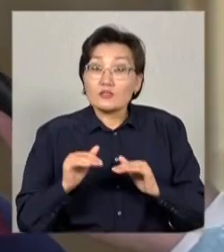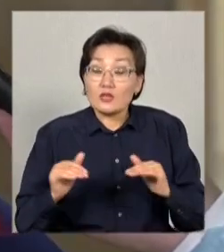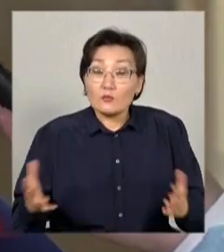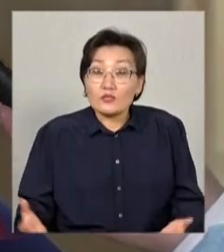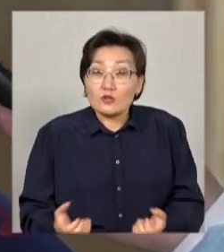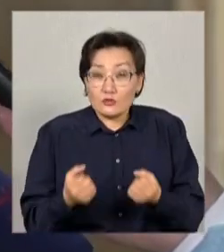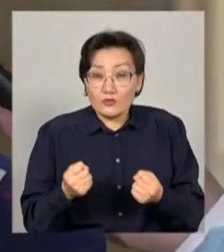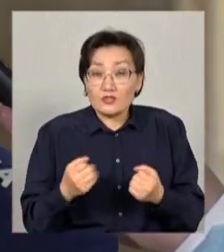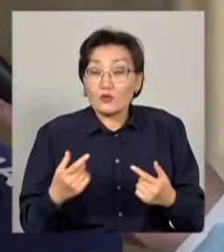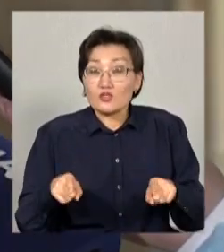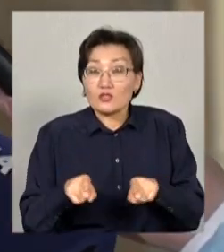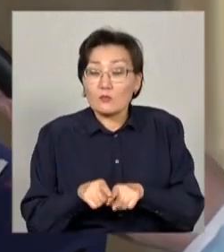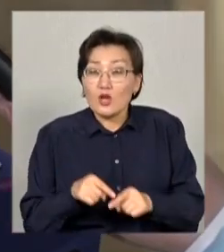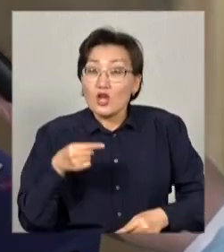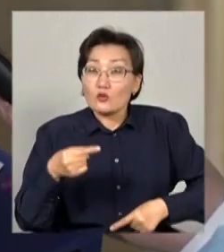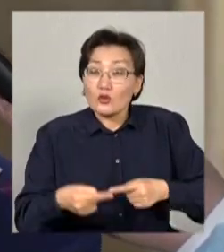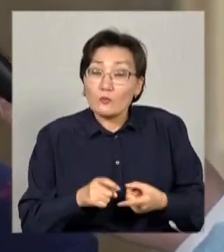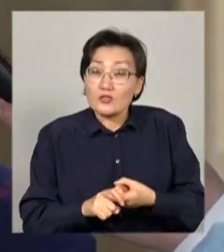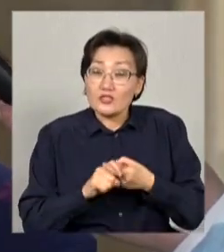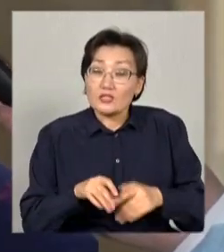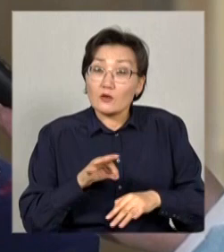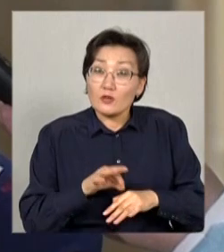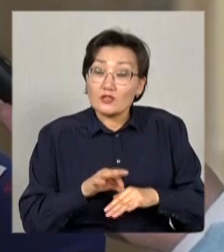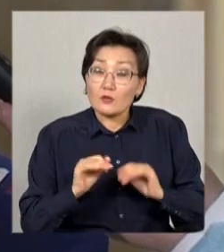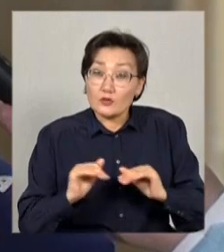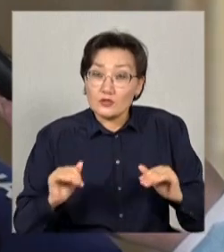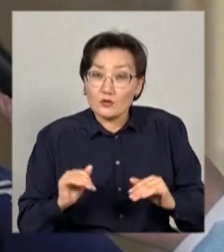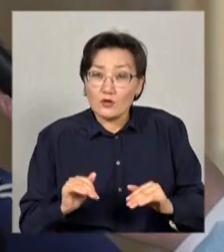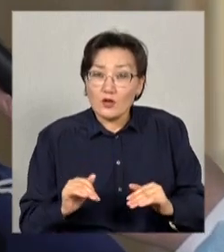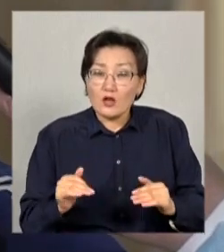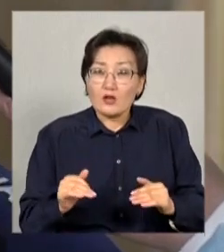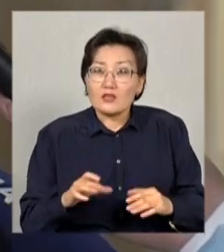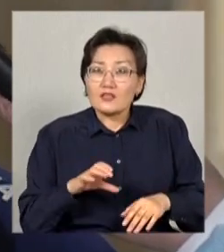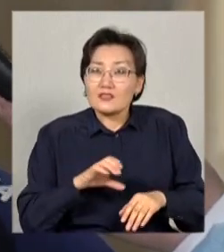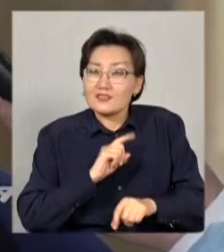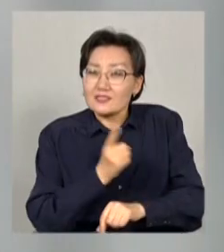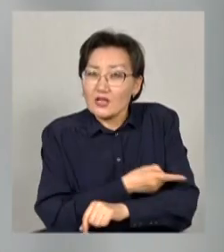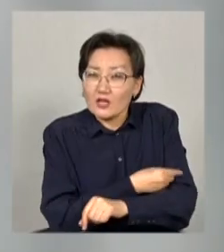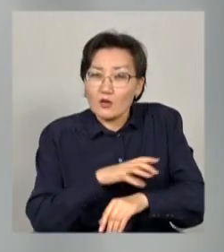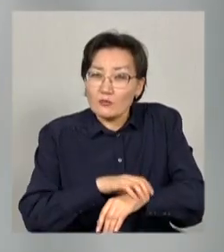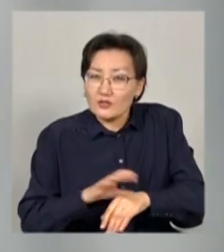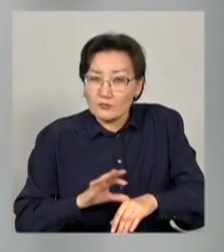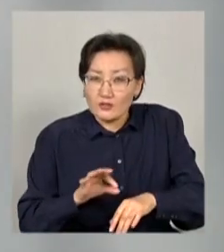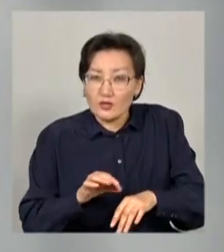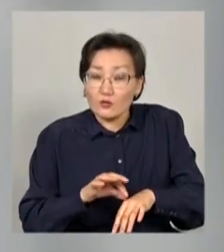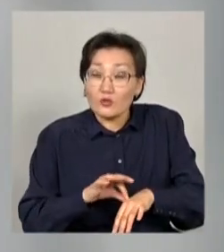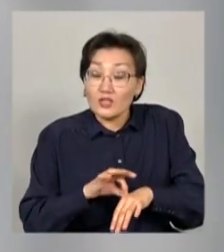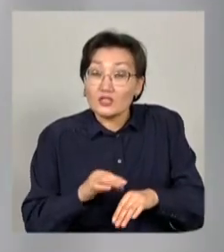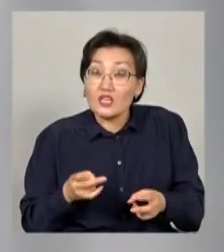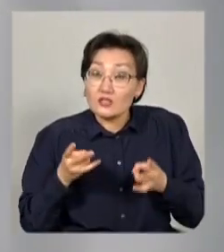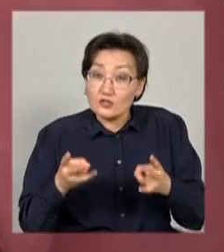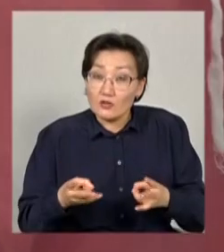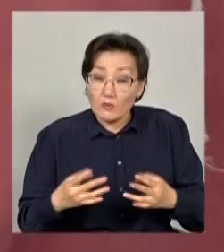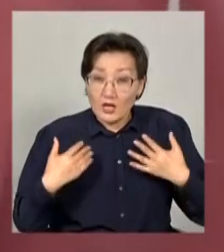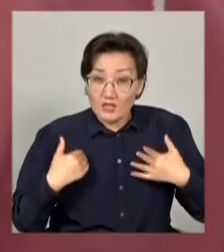тұрғыза саламыз ғой. Ал бұл генетикалық ауруға шалдыққан бүлдіршіндерді қаттырақ ұстауға болмайды. Өйткені терісі сыпырылып түсіп қалады. Ал одан соң